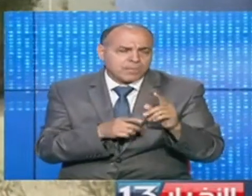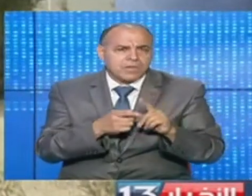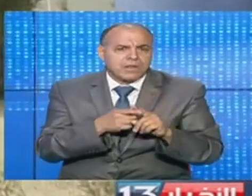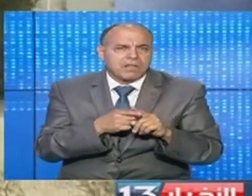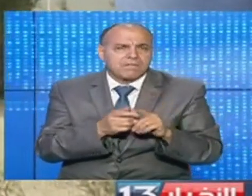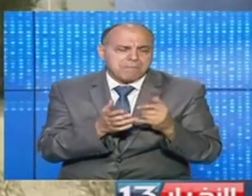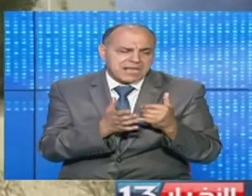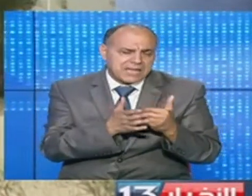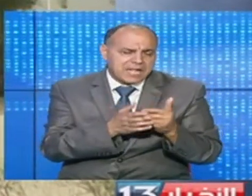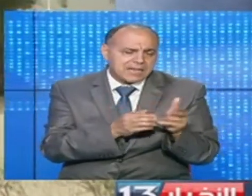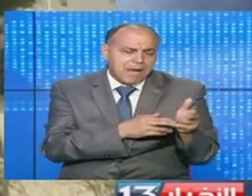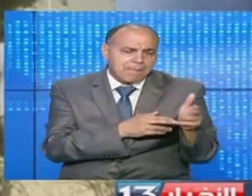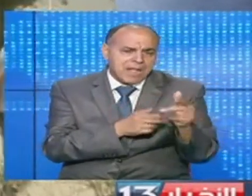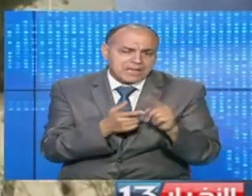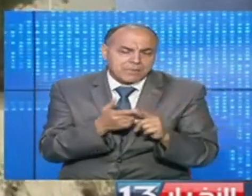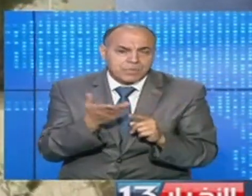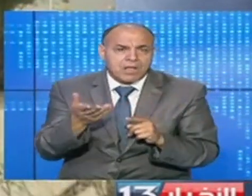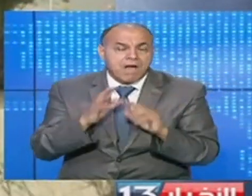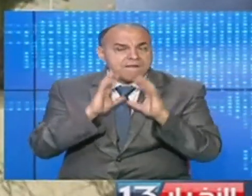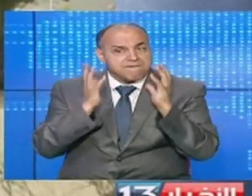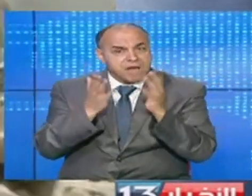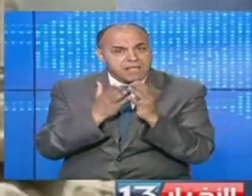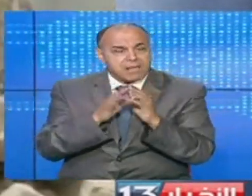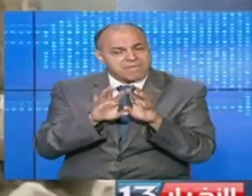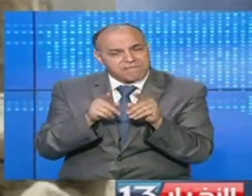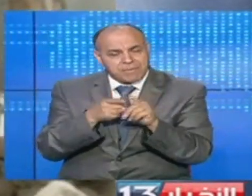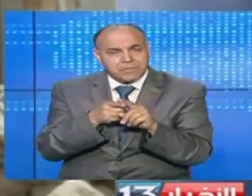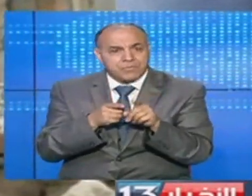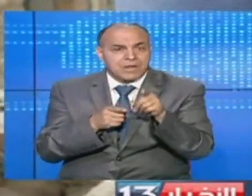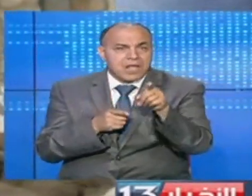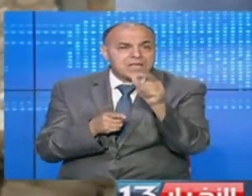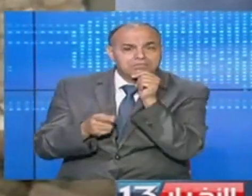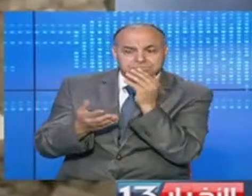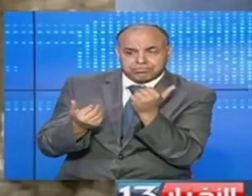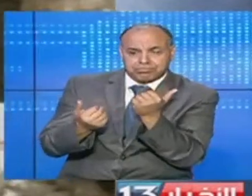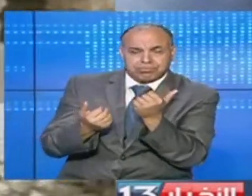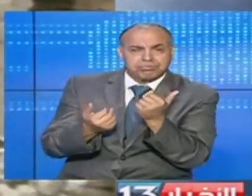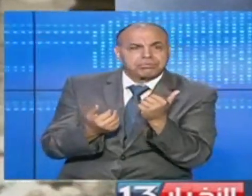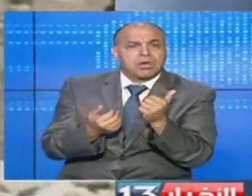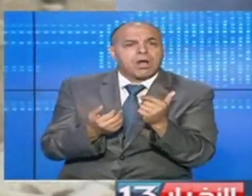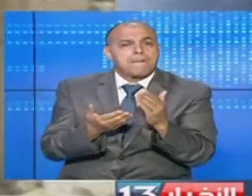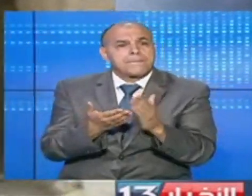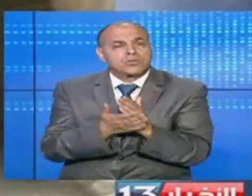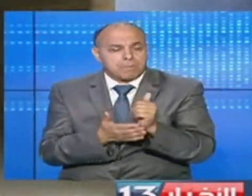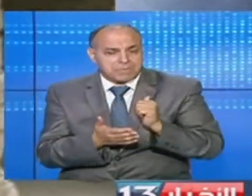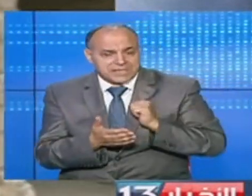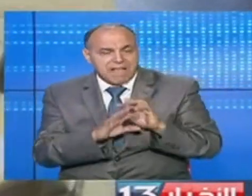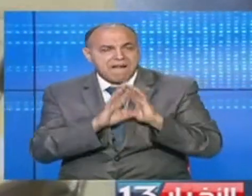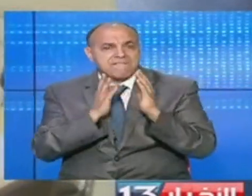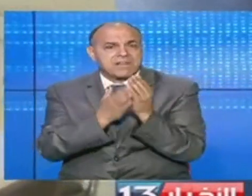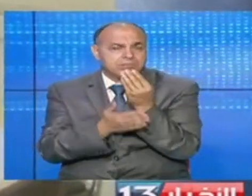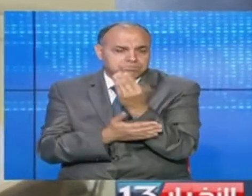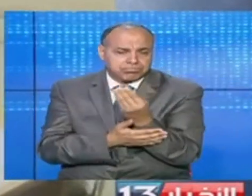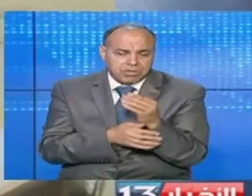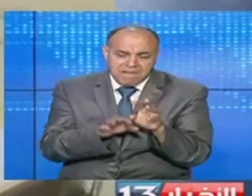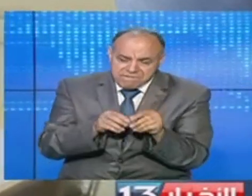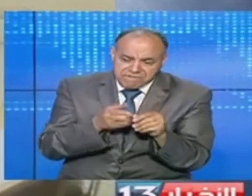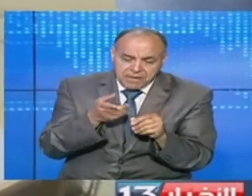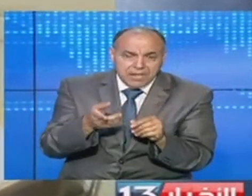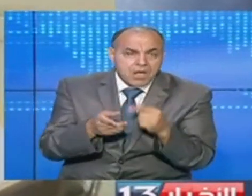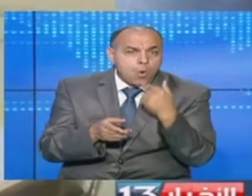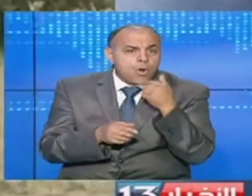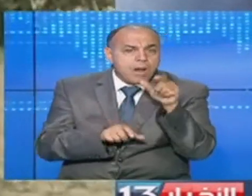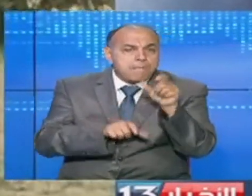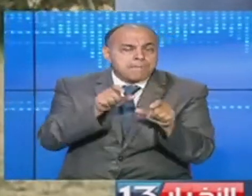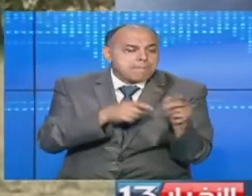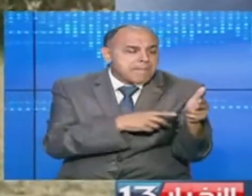السياسي في اطار الفضاء المراه والاسره وفي انتظار انجاز هذه المشاريع الخاصه بقضيه الطفوله الى ام لاهالي